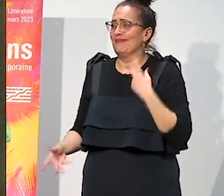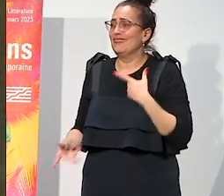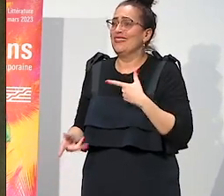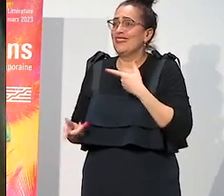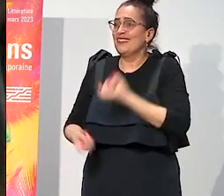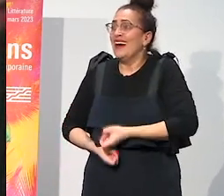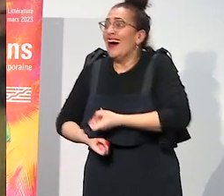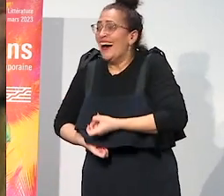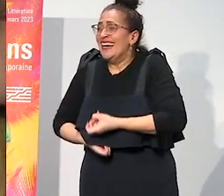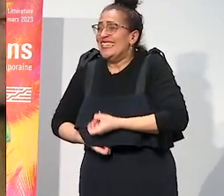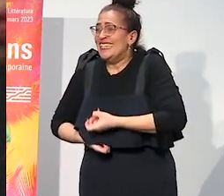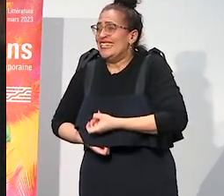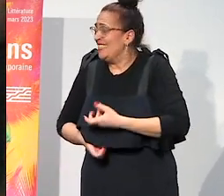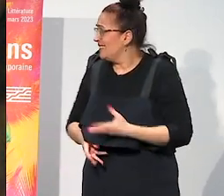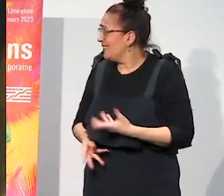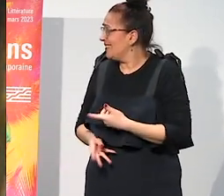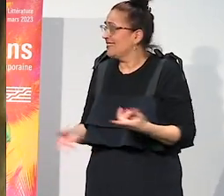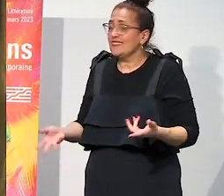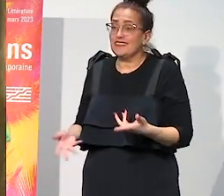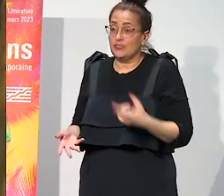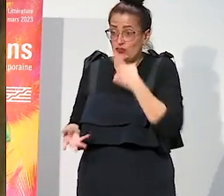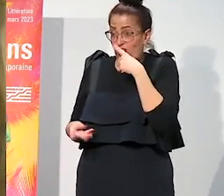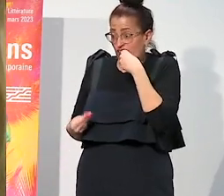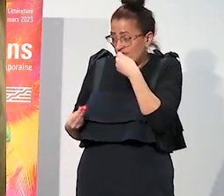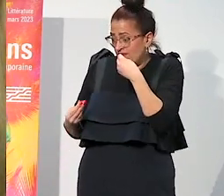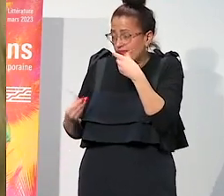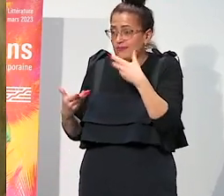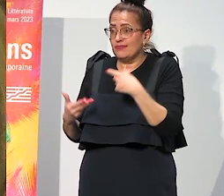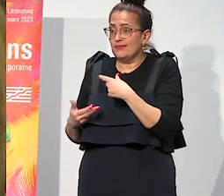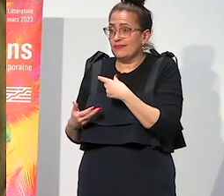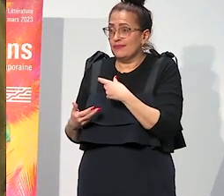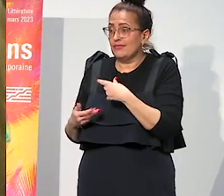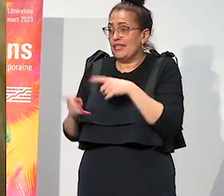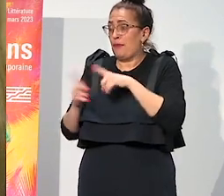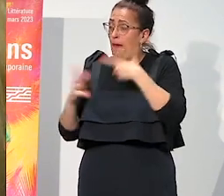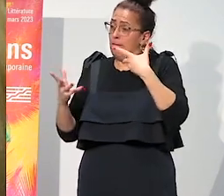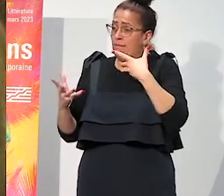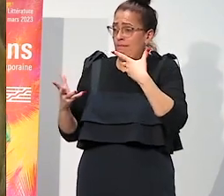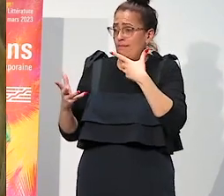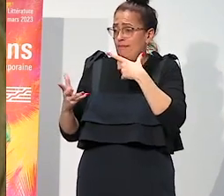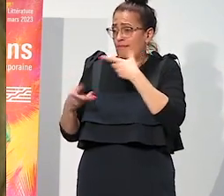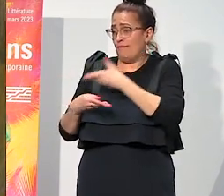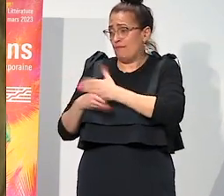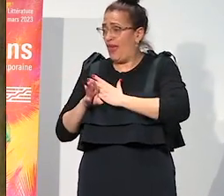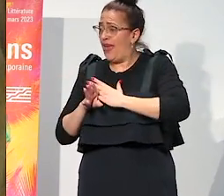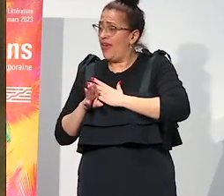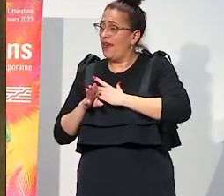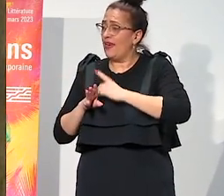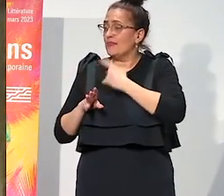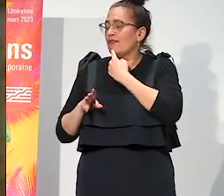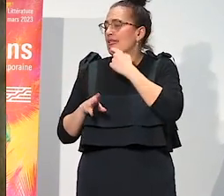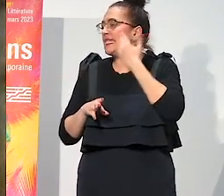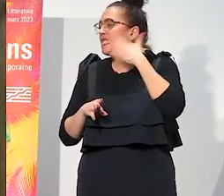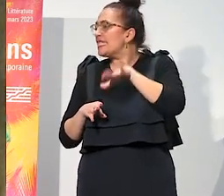ça s'est imposé. Vous le sentiez comme oui, ça. Oui, c'est... parce que ça s'est imposé dans l'annexe. Dans l'annexe, il y a